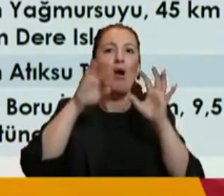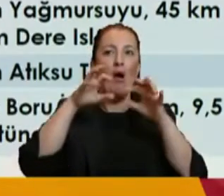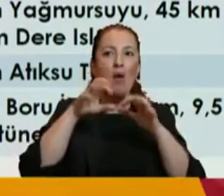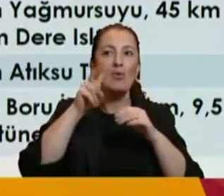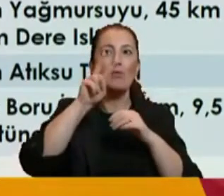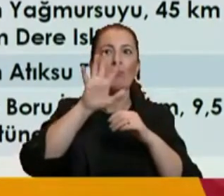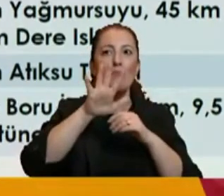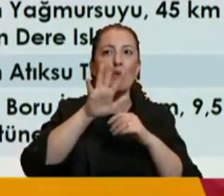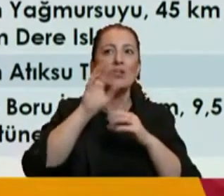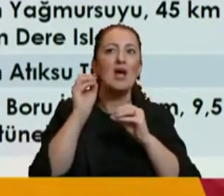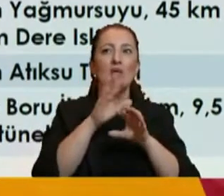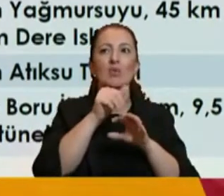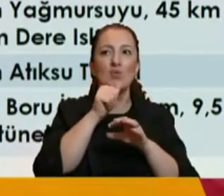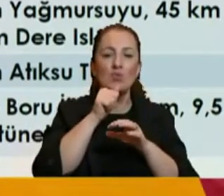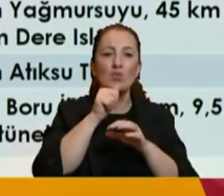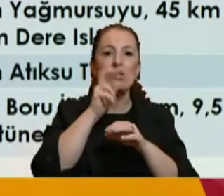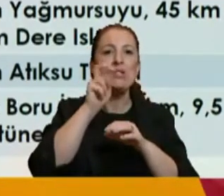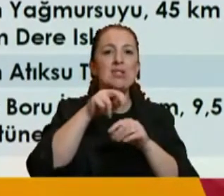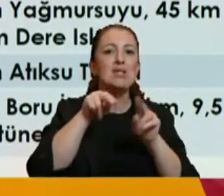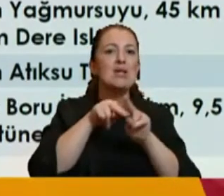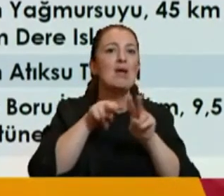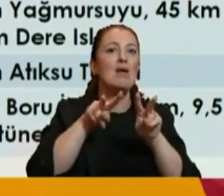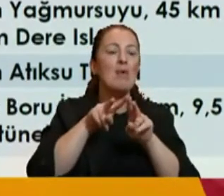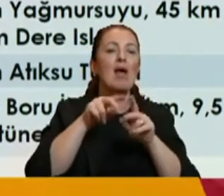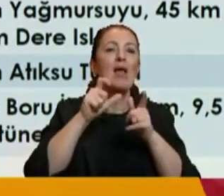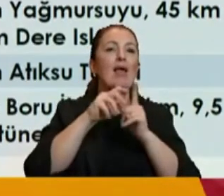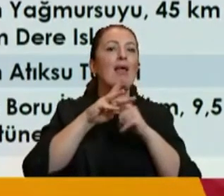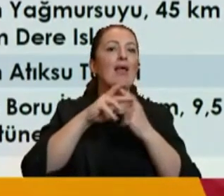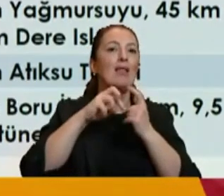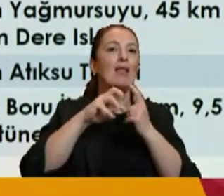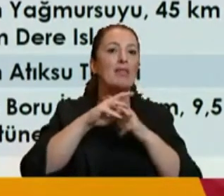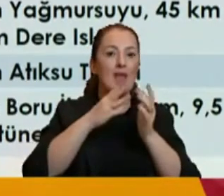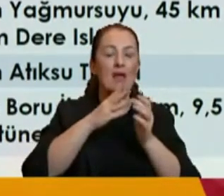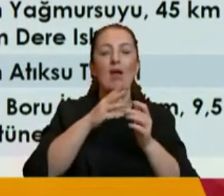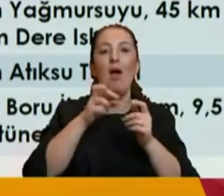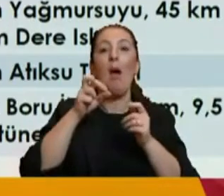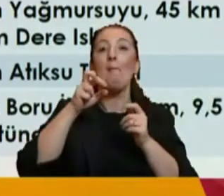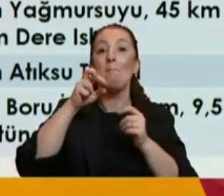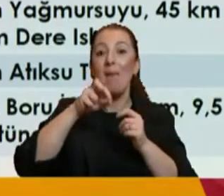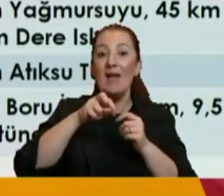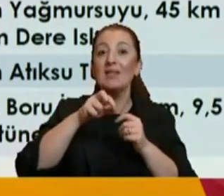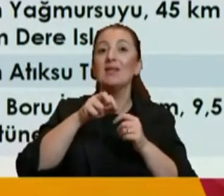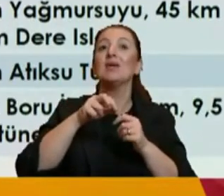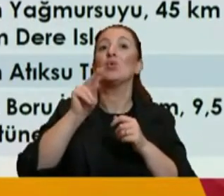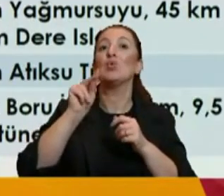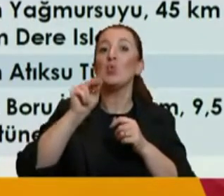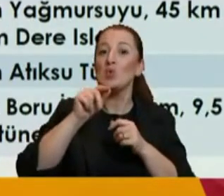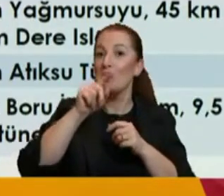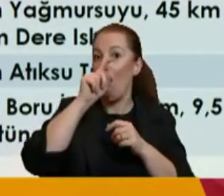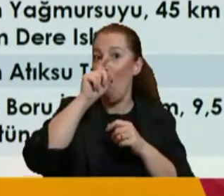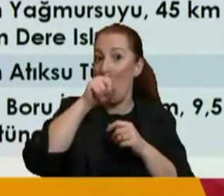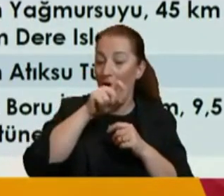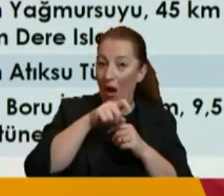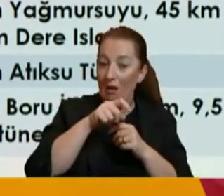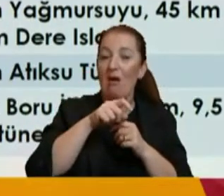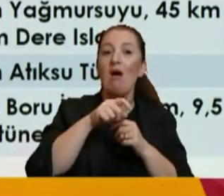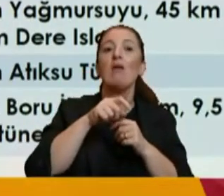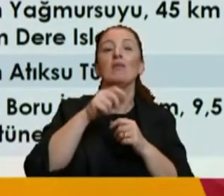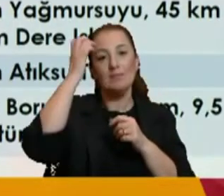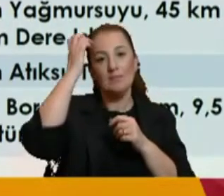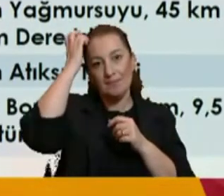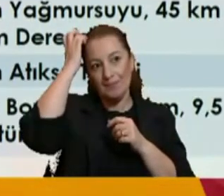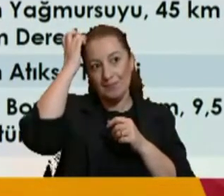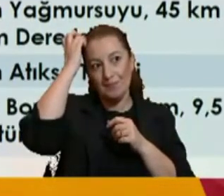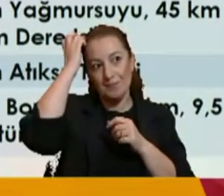atık su 8 kilometrede asla Pendik Tuzla Kartal Maltepe'de 30 kilometre yağmur suyu 45 kilometre atık su 3